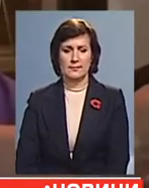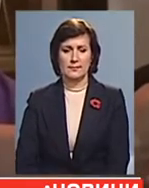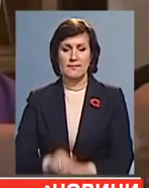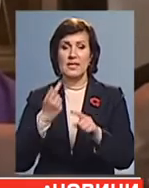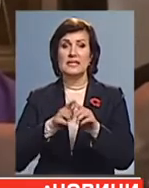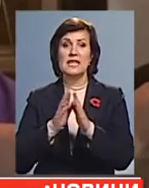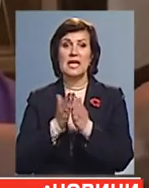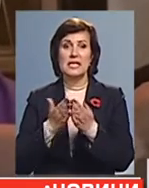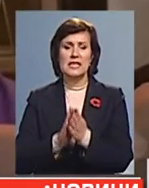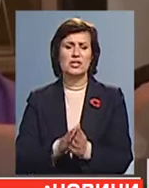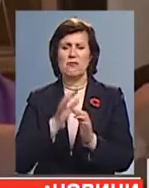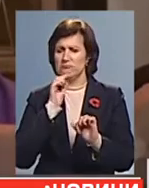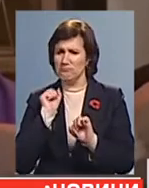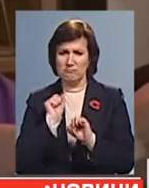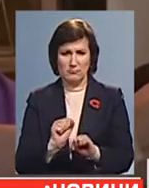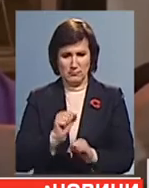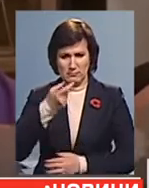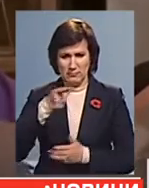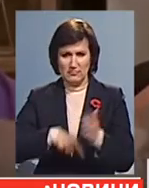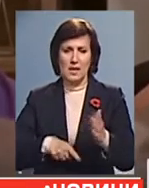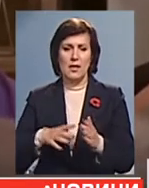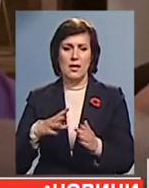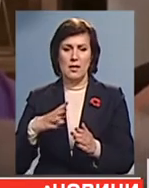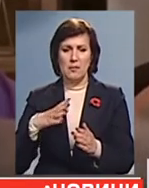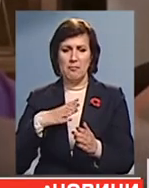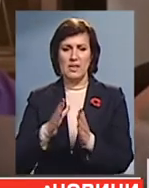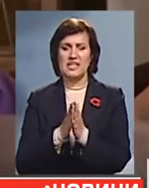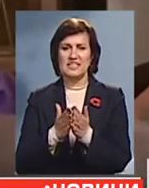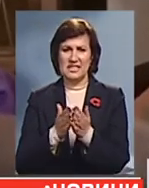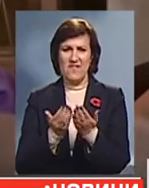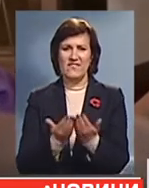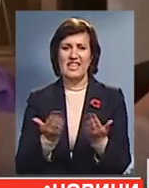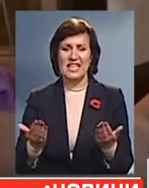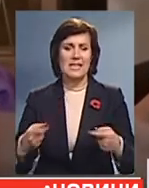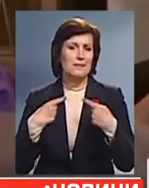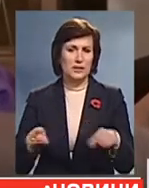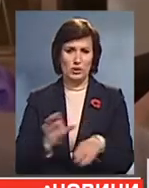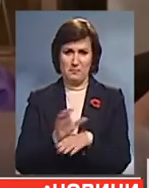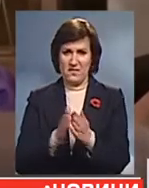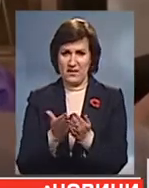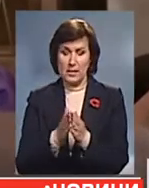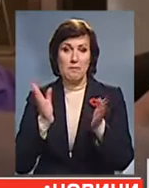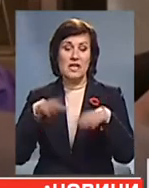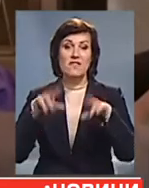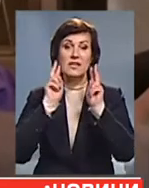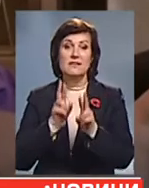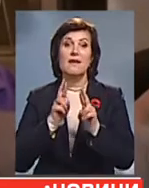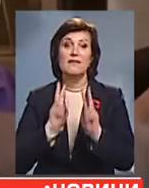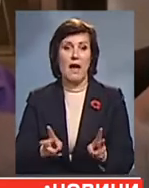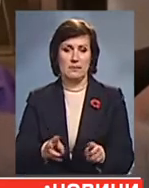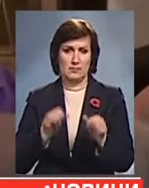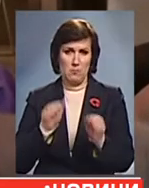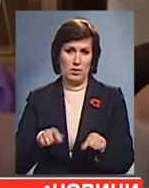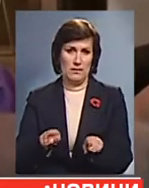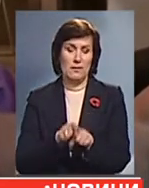Ця книжка надійно охоронялася. Вона була в спеціальній вітрині з іншими рідкісними виданнями. Ми навіть не знаємо, як злочинці змогли